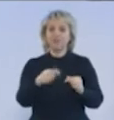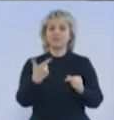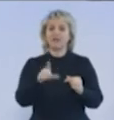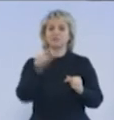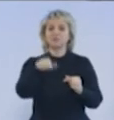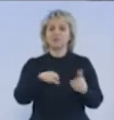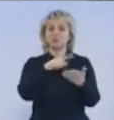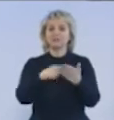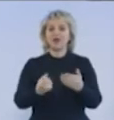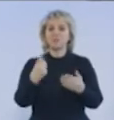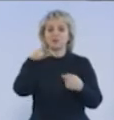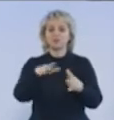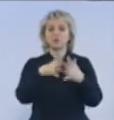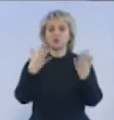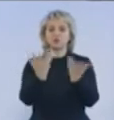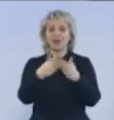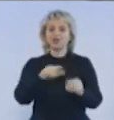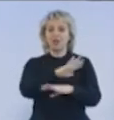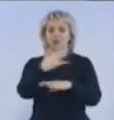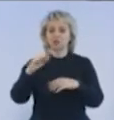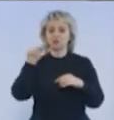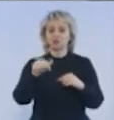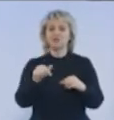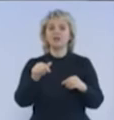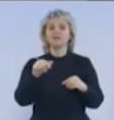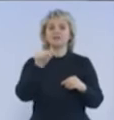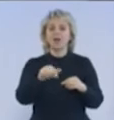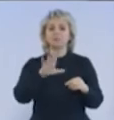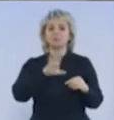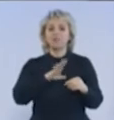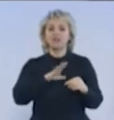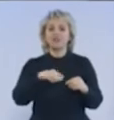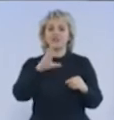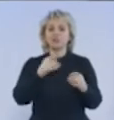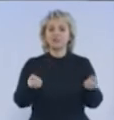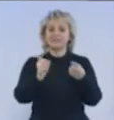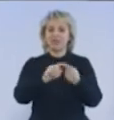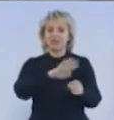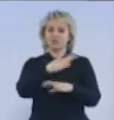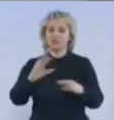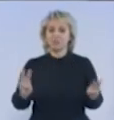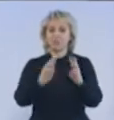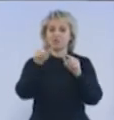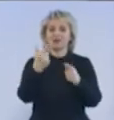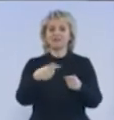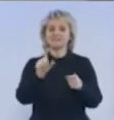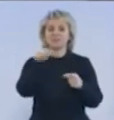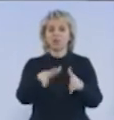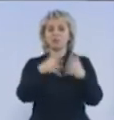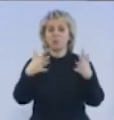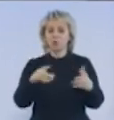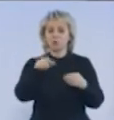в муниципальных образованиях большое количество лесов, там были водные, связаны с лесными пожарами. Где